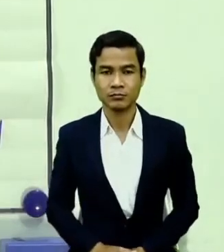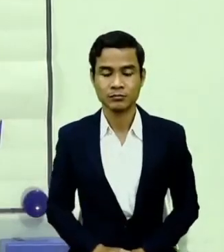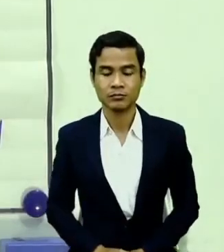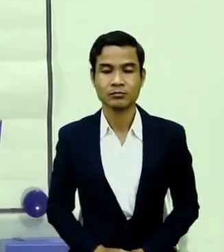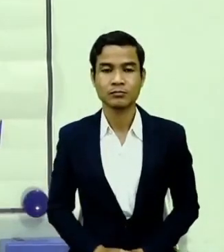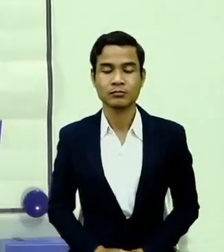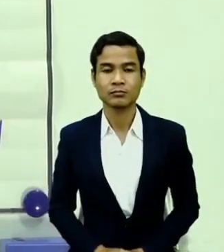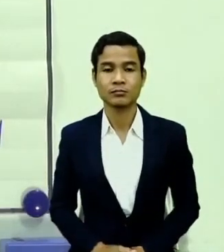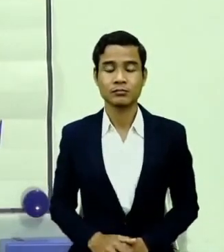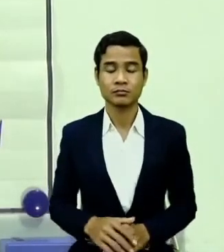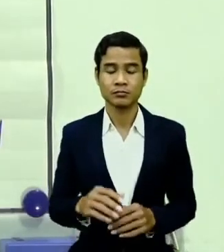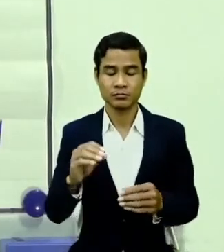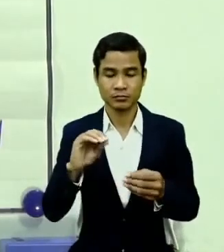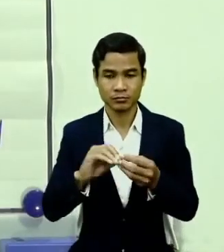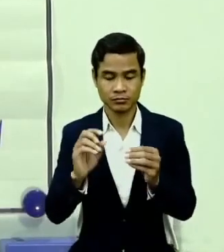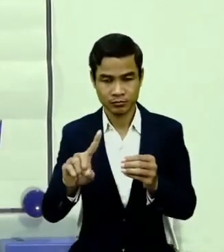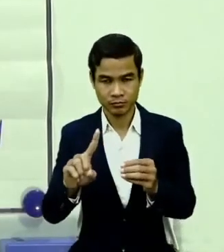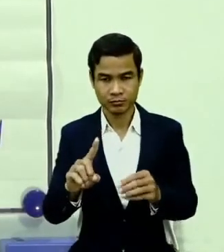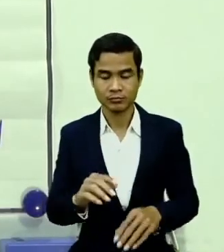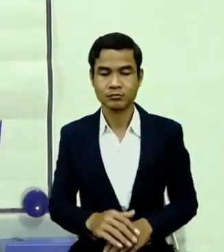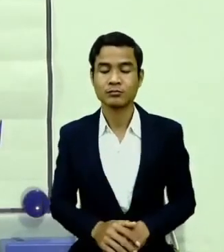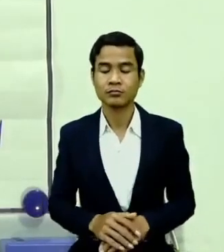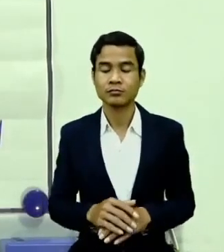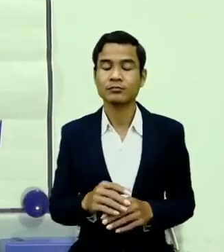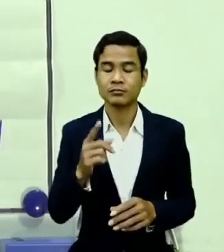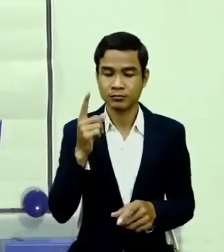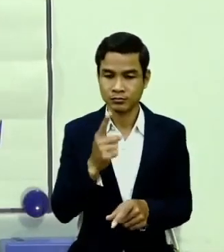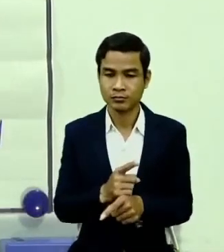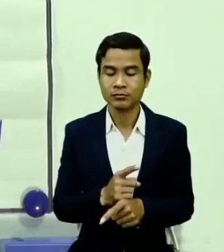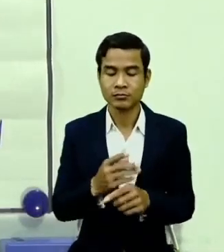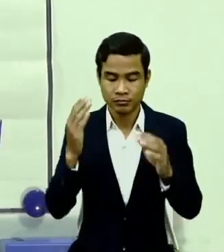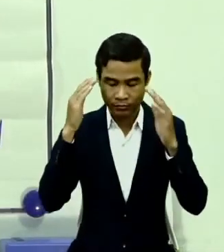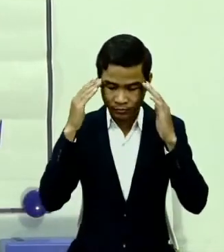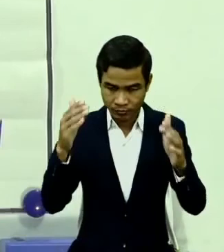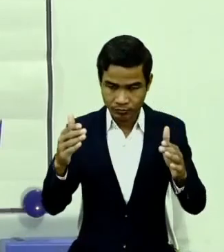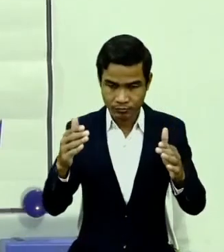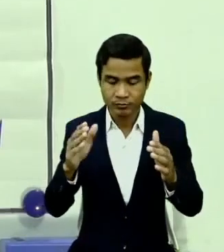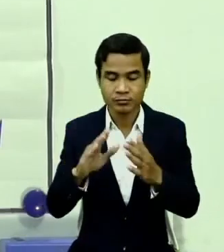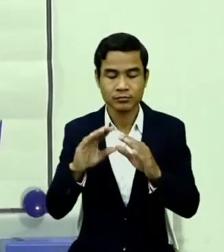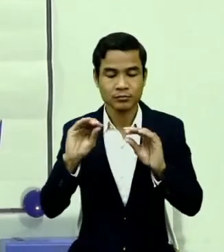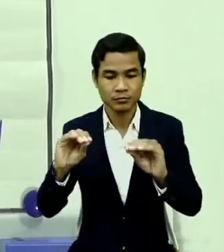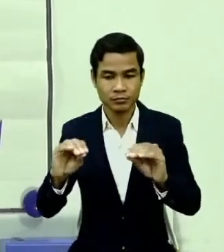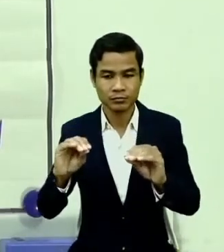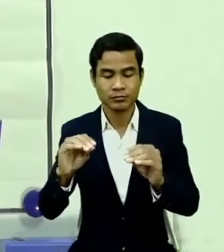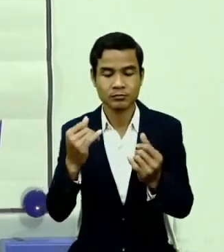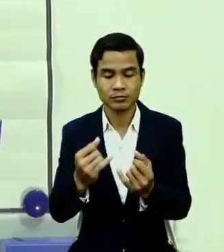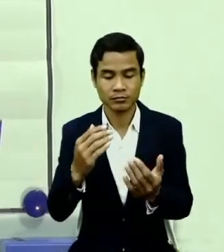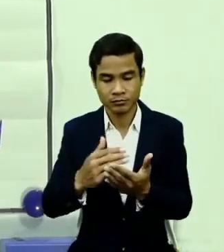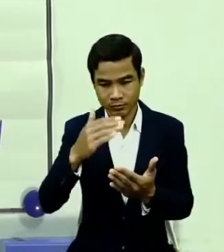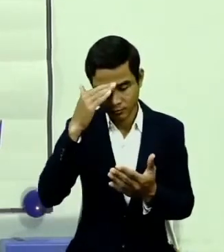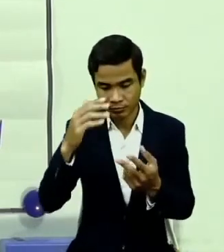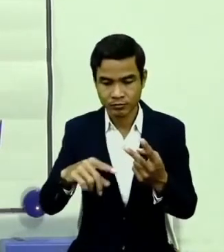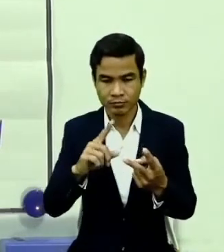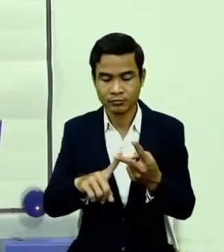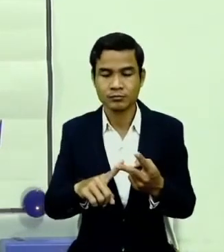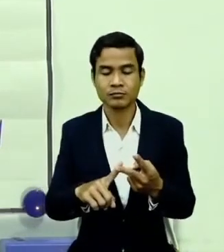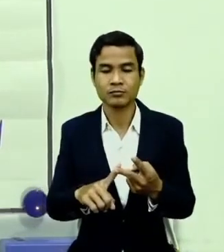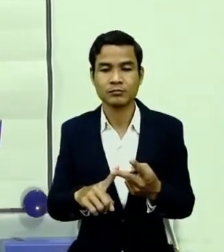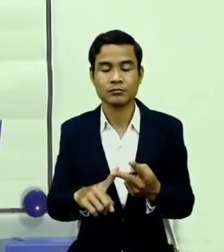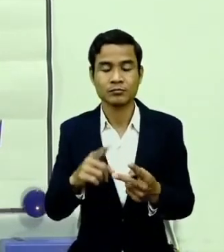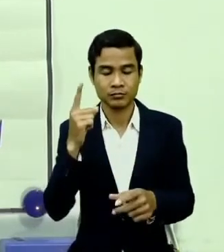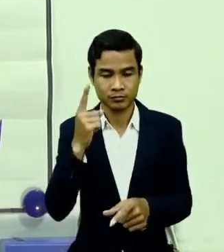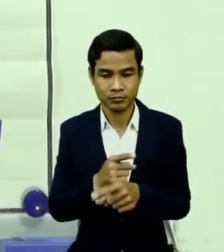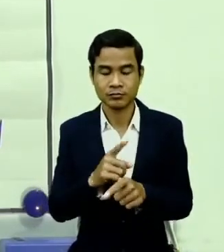ចាចំណុចទី1ត្រូវយកចិត្តទុកដាក់បង្រៀនសិស្សទី2